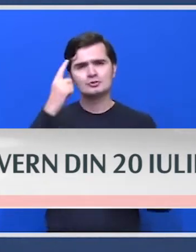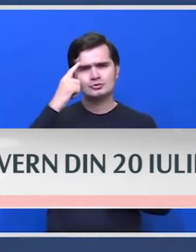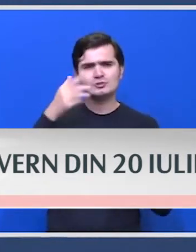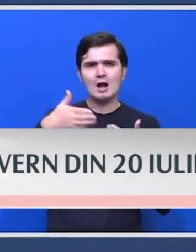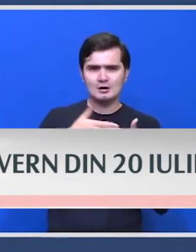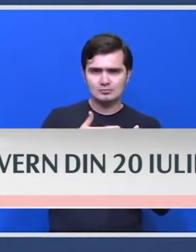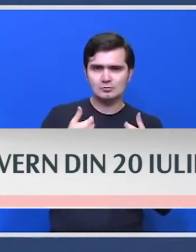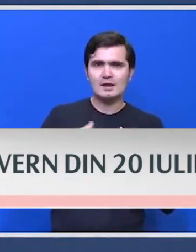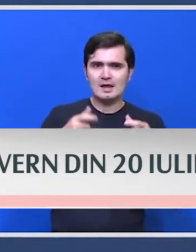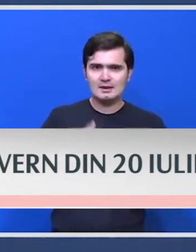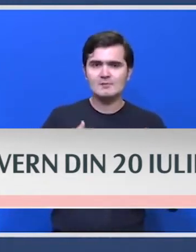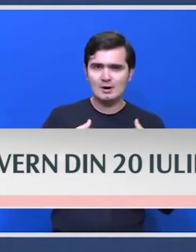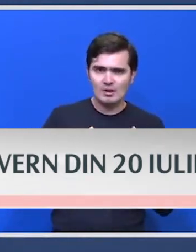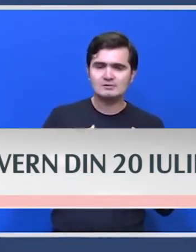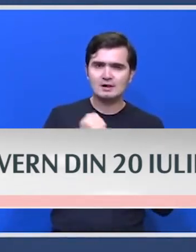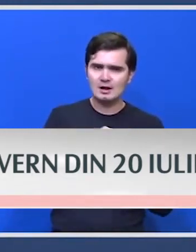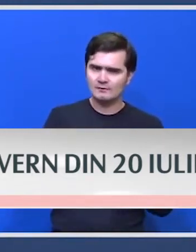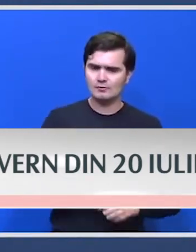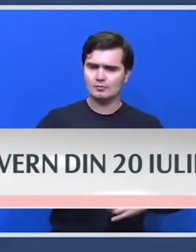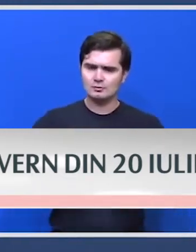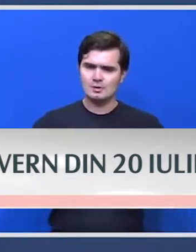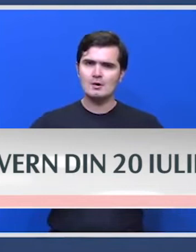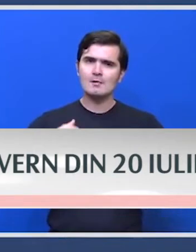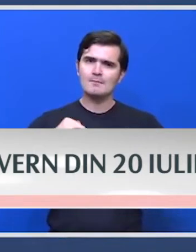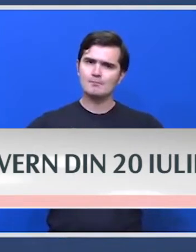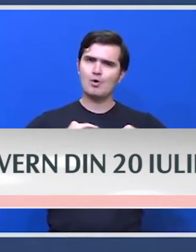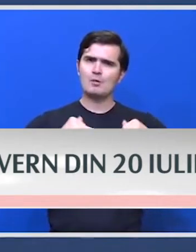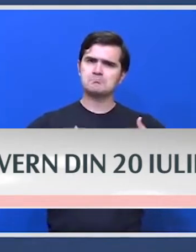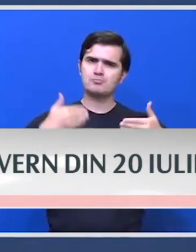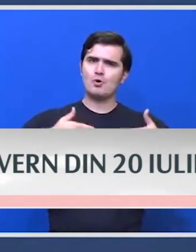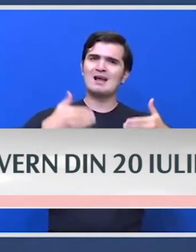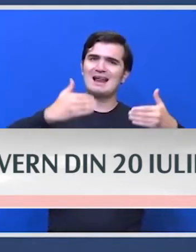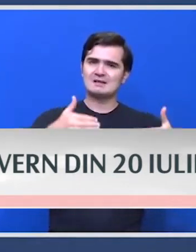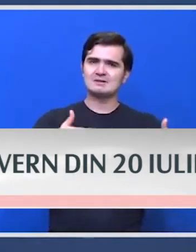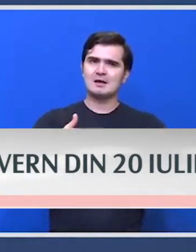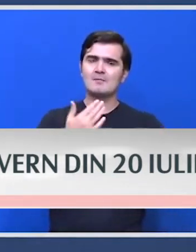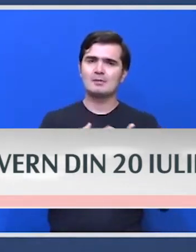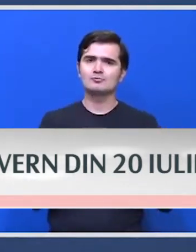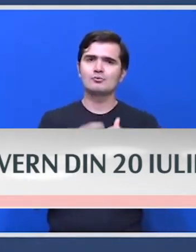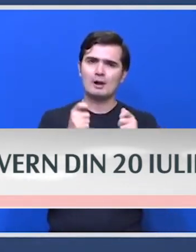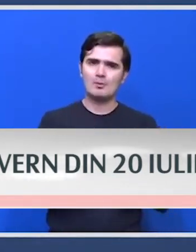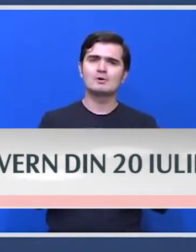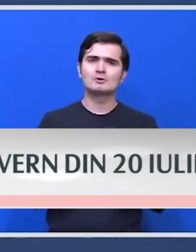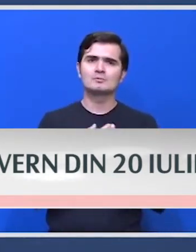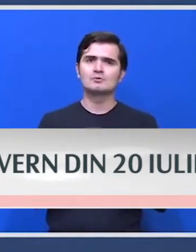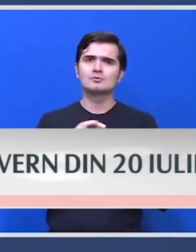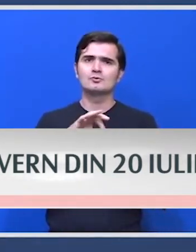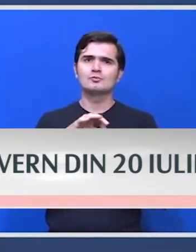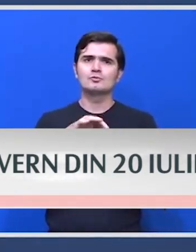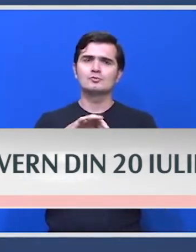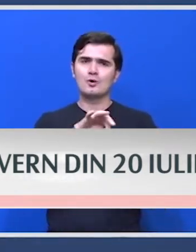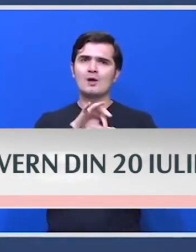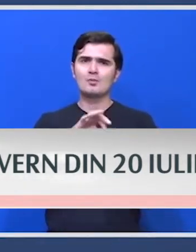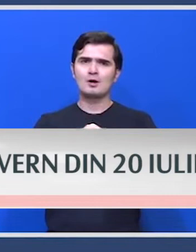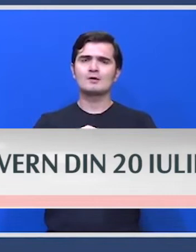ANITP, care a făcut progrese spectaculoase, cel puțin în partea de raportare și colaborare cu Departamentul